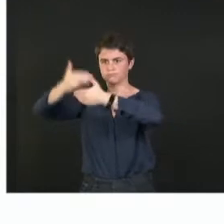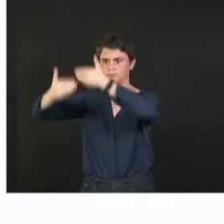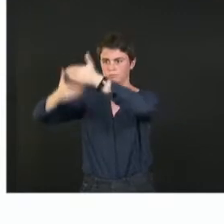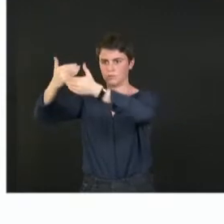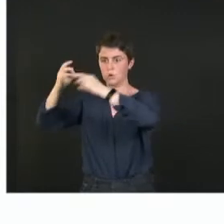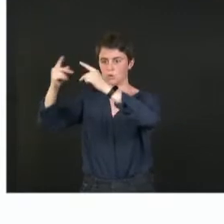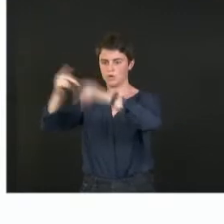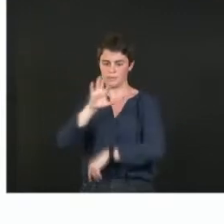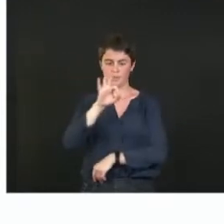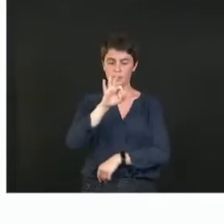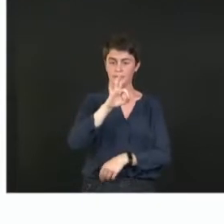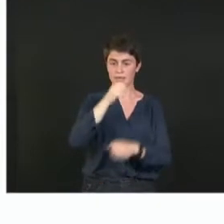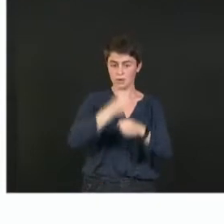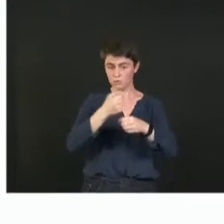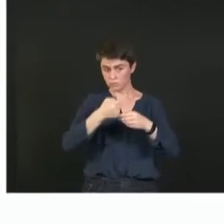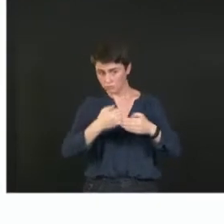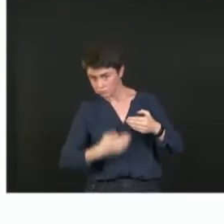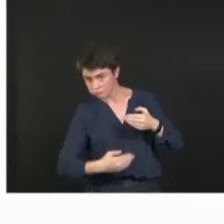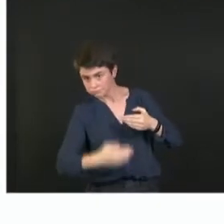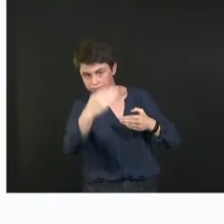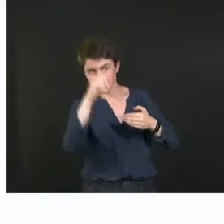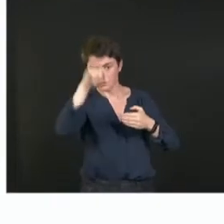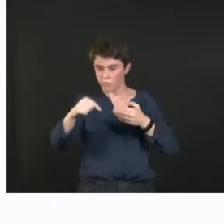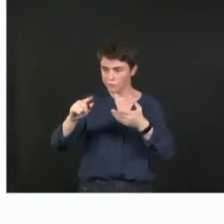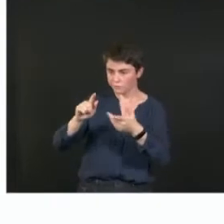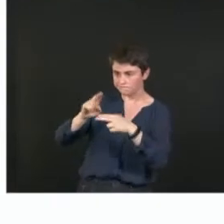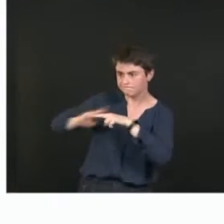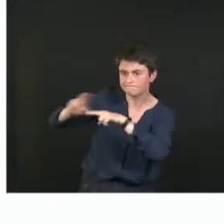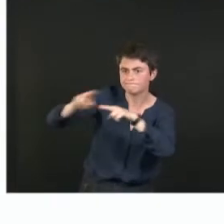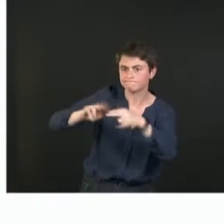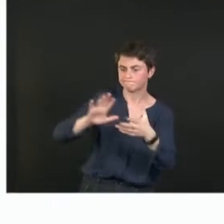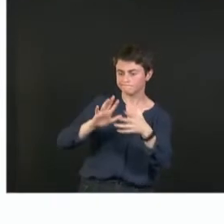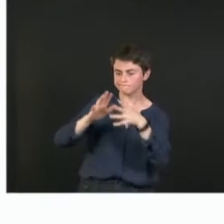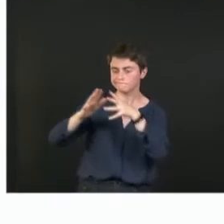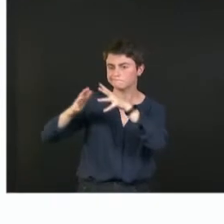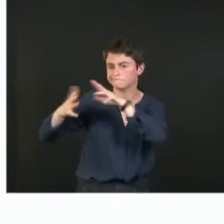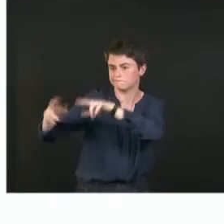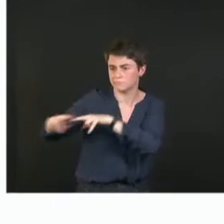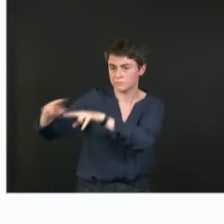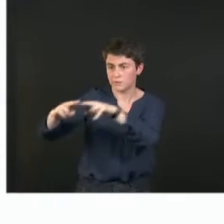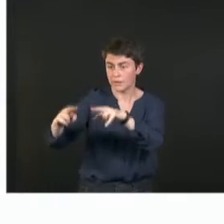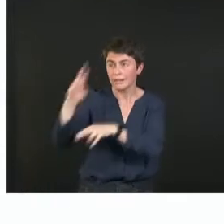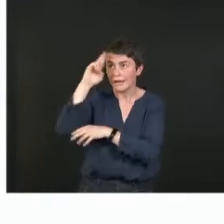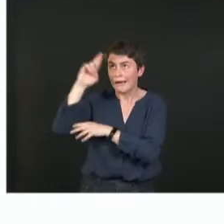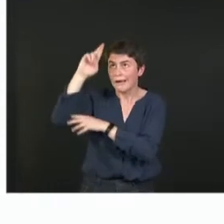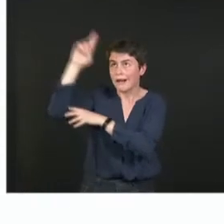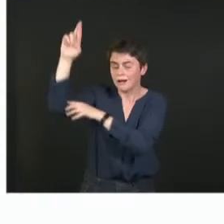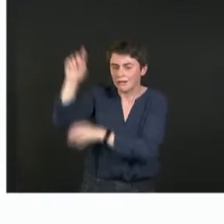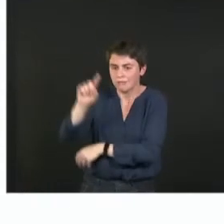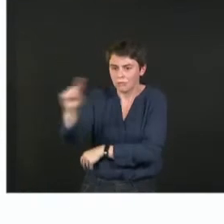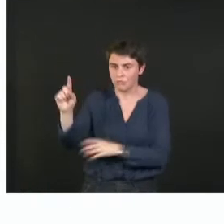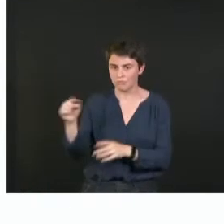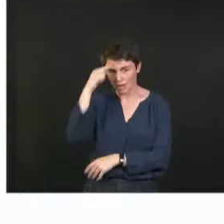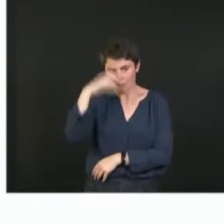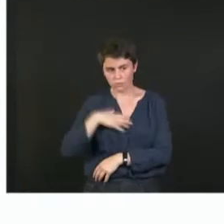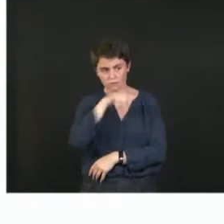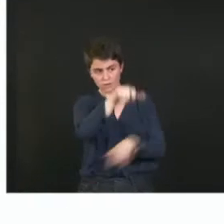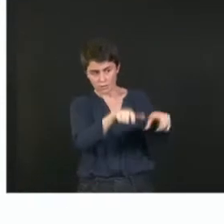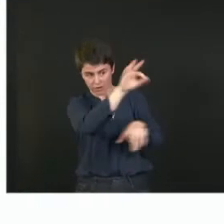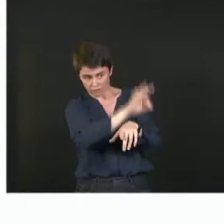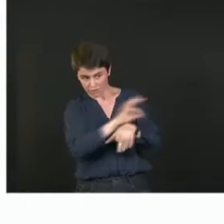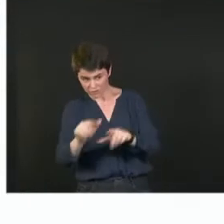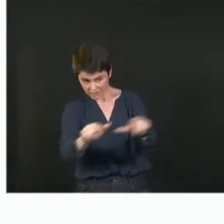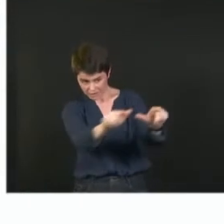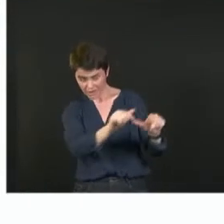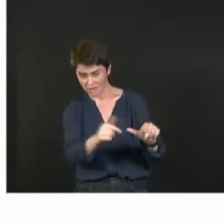années à venir, ce sont celles de la réhabilitation. Et cette chose-là n'est même pas un rêve, n'est même pas une utopie. Je pense que les architectes qui sont là savent très bien